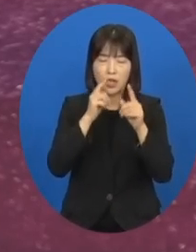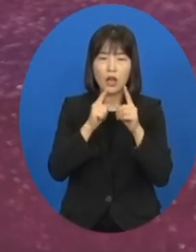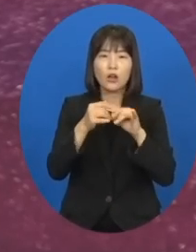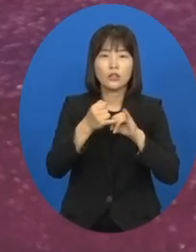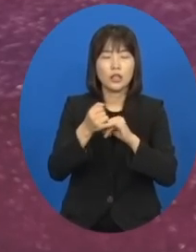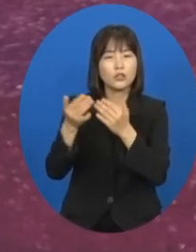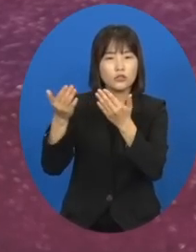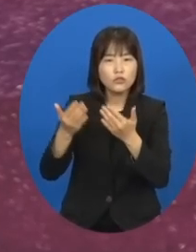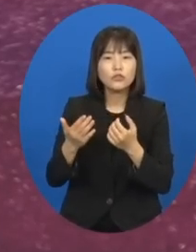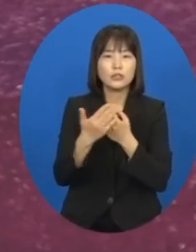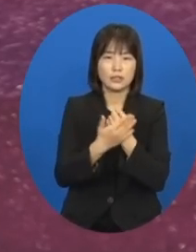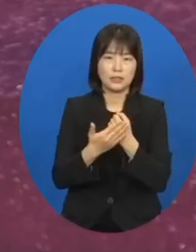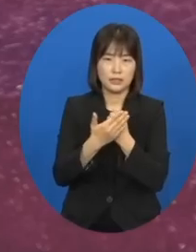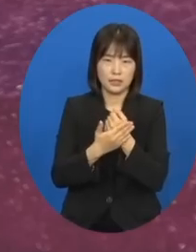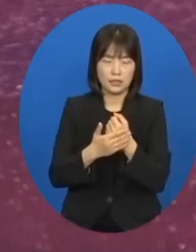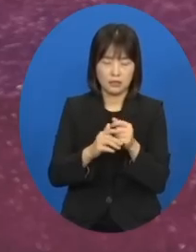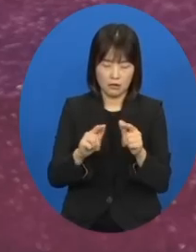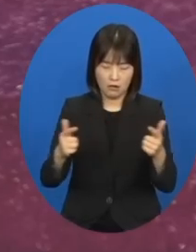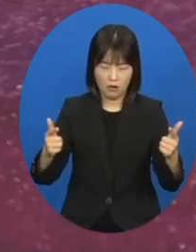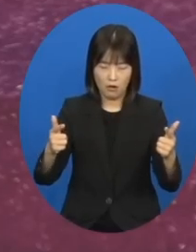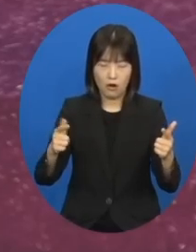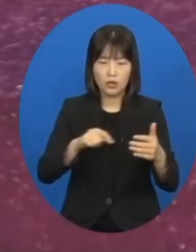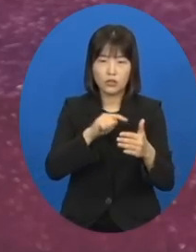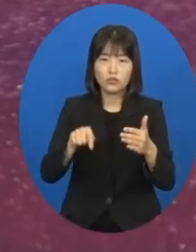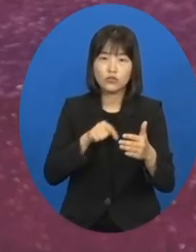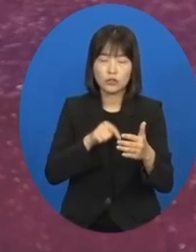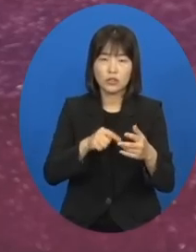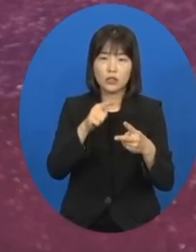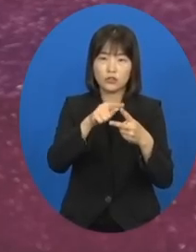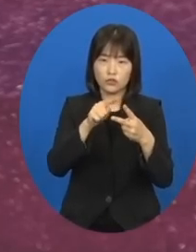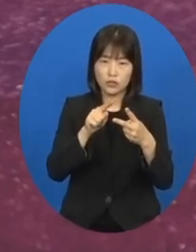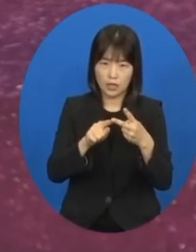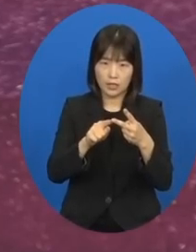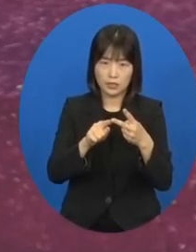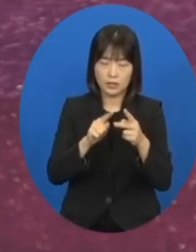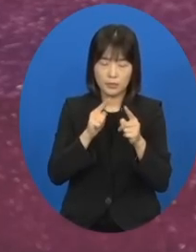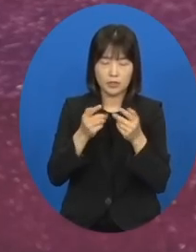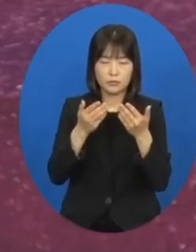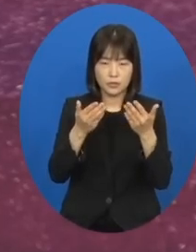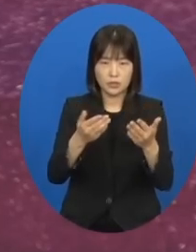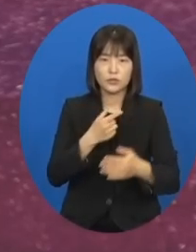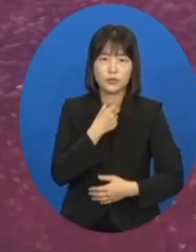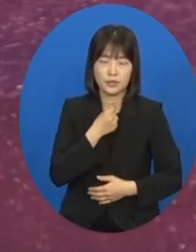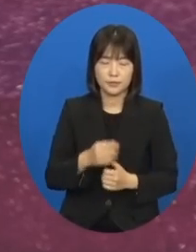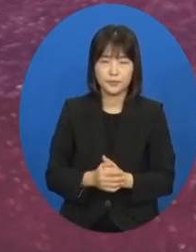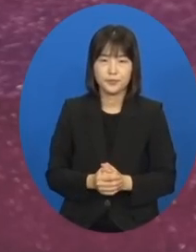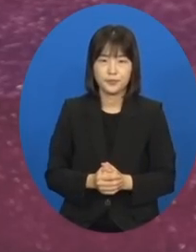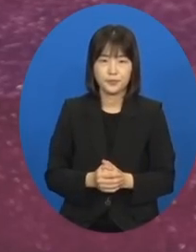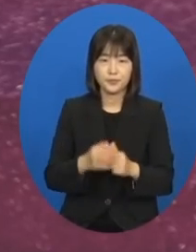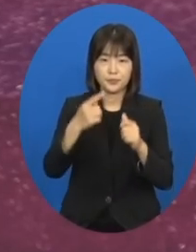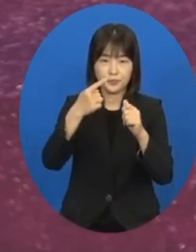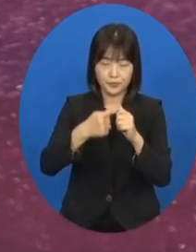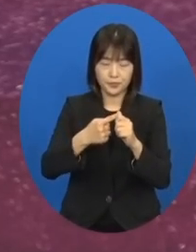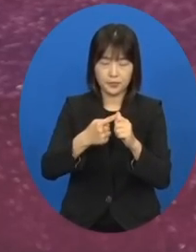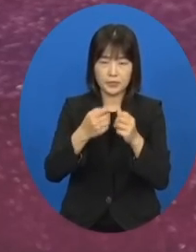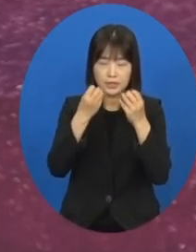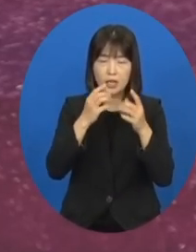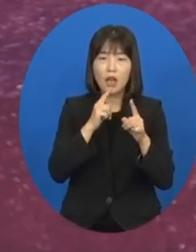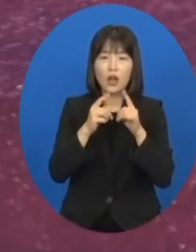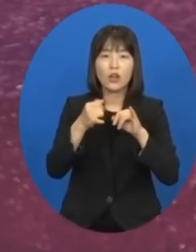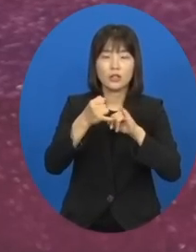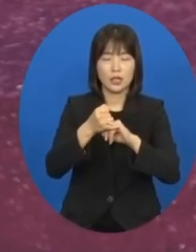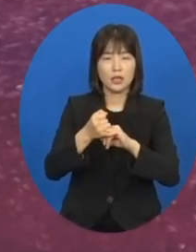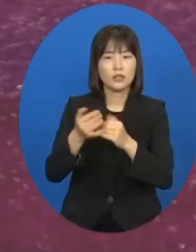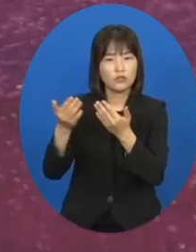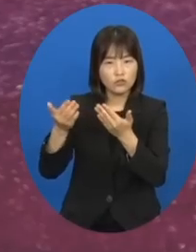주는 은혜 여러 가지가 있지만 두 가지를 나누고 오늘 우리 기도하려고 합니다 첫 번째는 뭐냐면요 새 언약이 가져오는